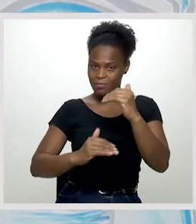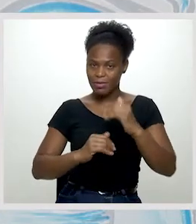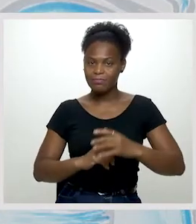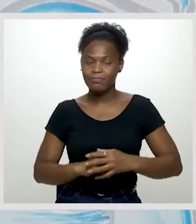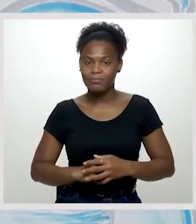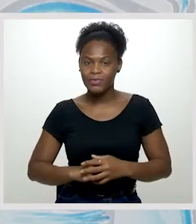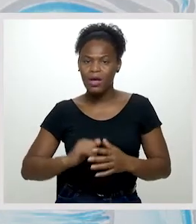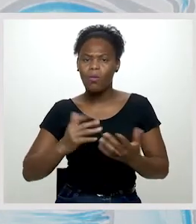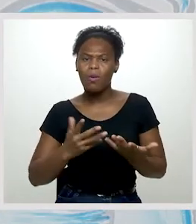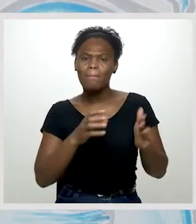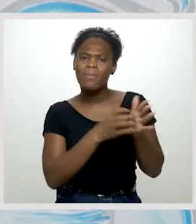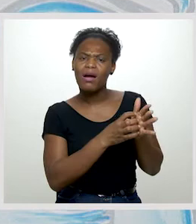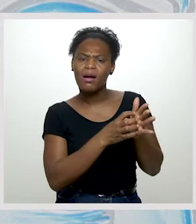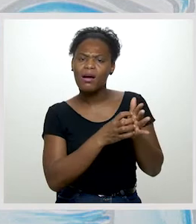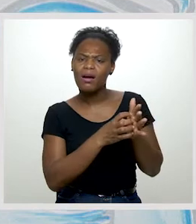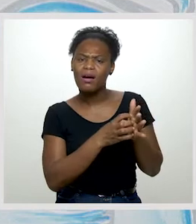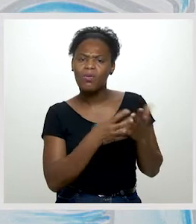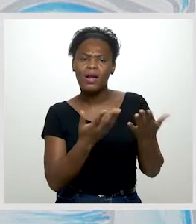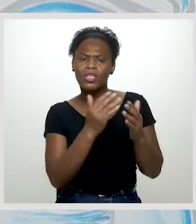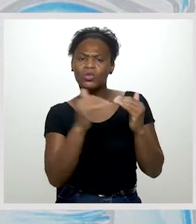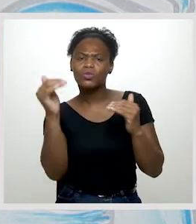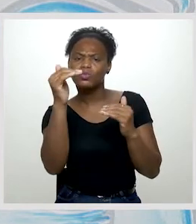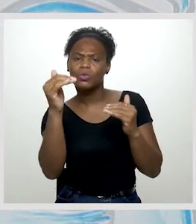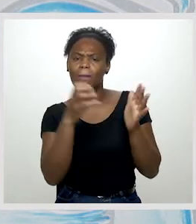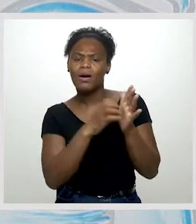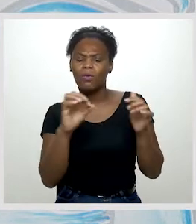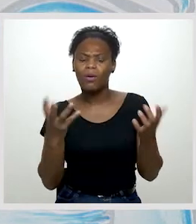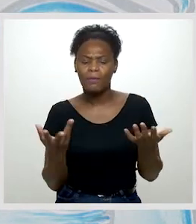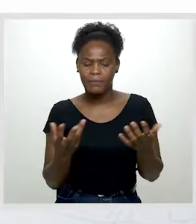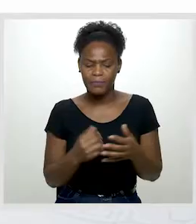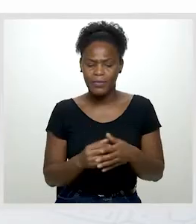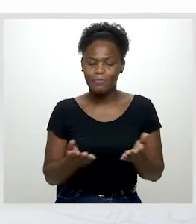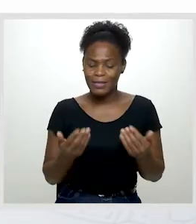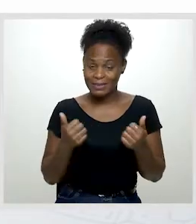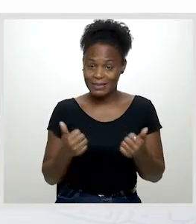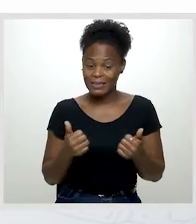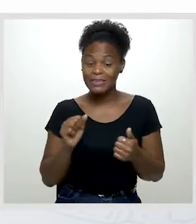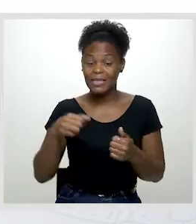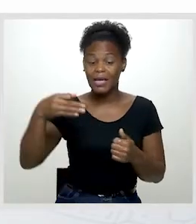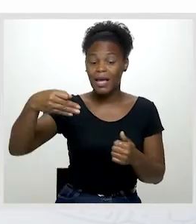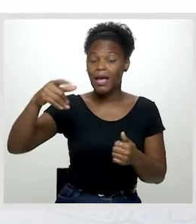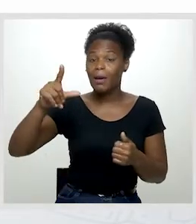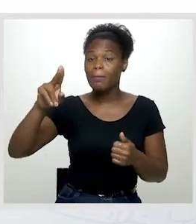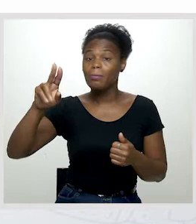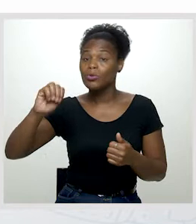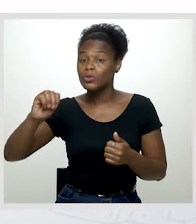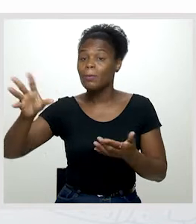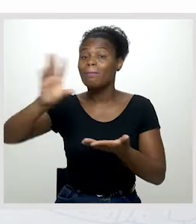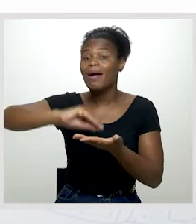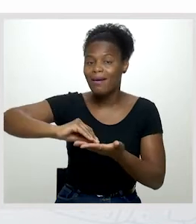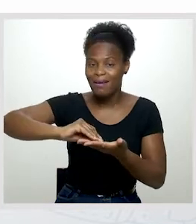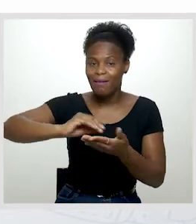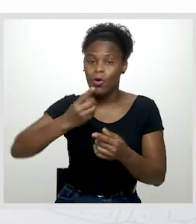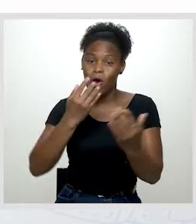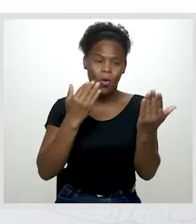quelle est la marque de supériorité? Voilà, c'est plus. Pour faire le comparatif de